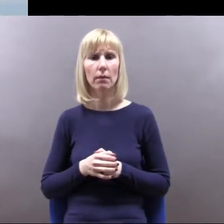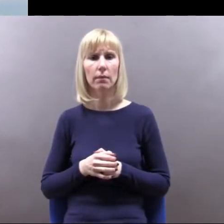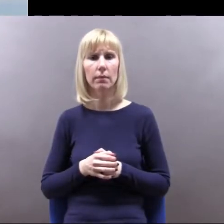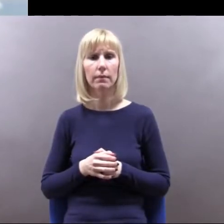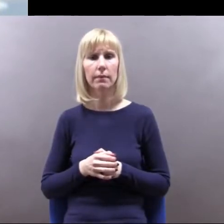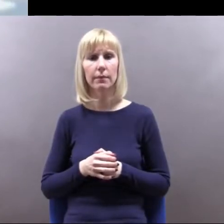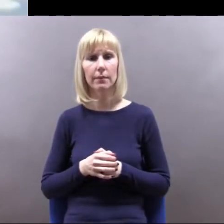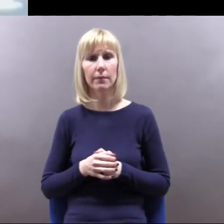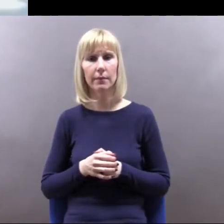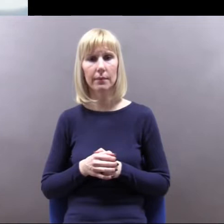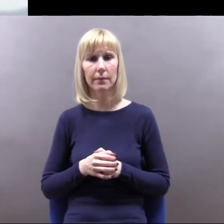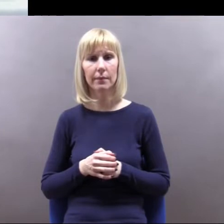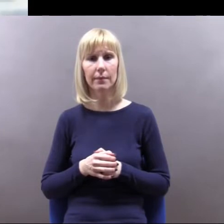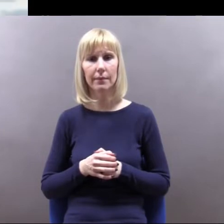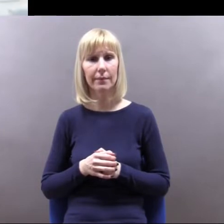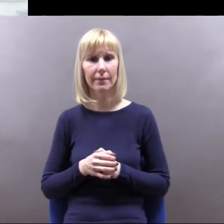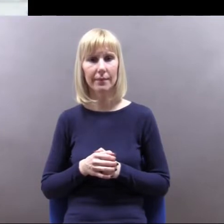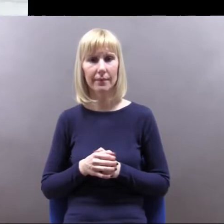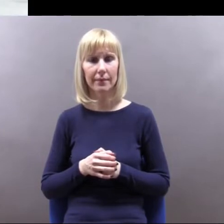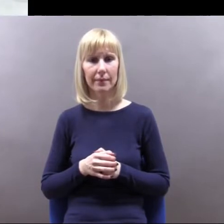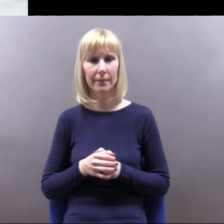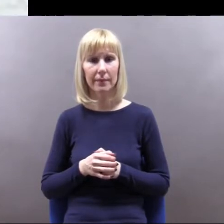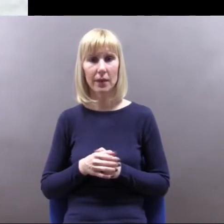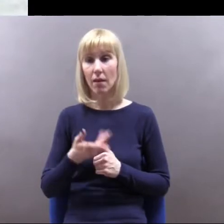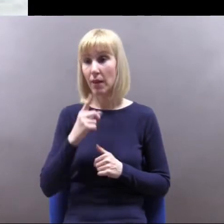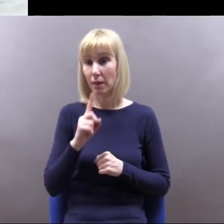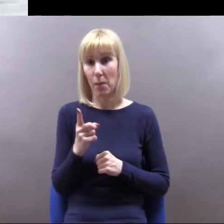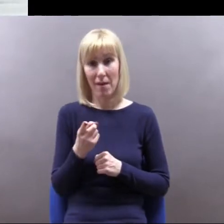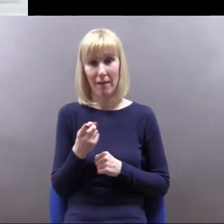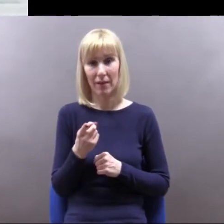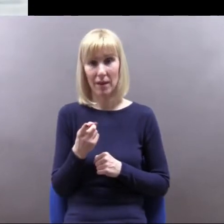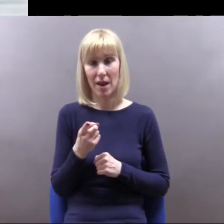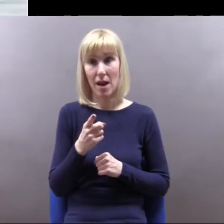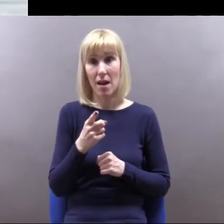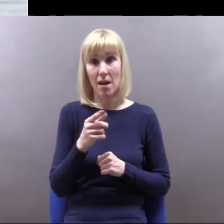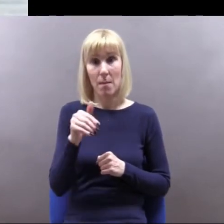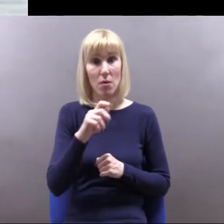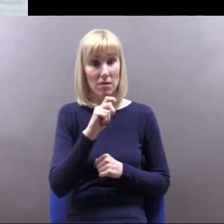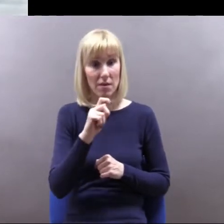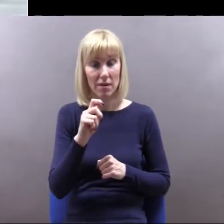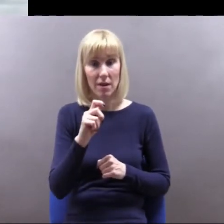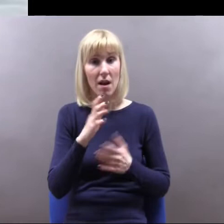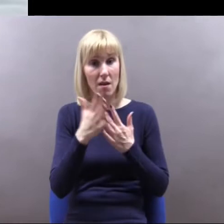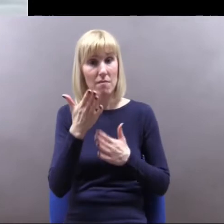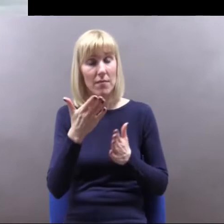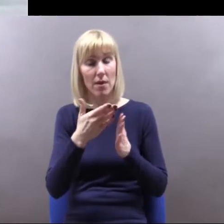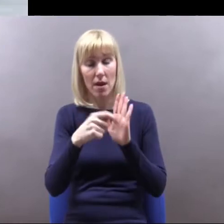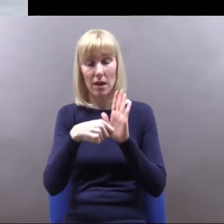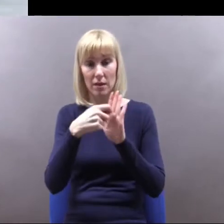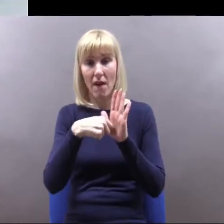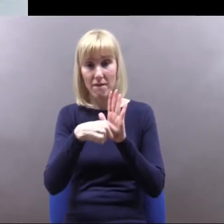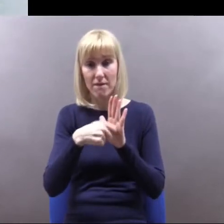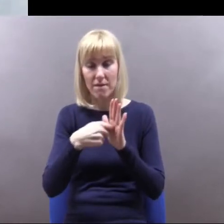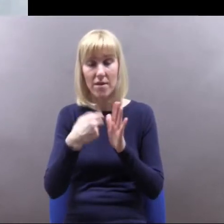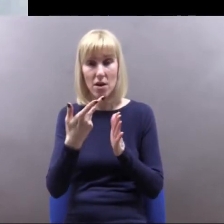Na szczęście nigdy w życiu, przepraszam, już wyłączam telefon, na szczęście nigdy w życiu, albo może najpierw